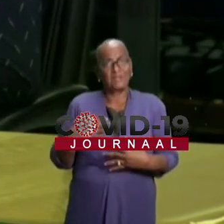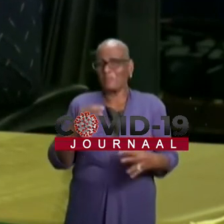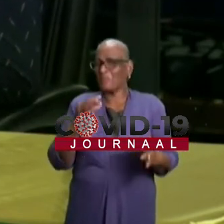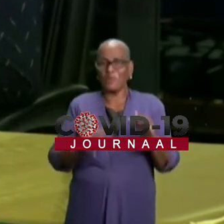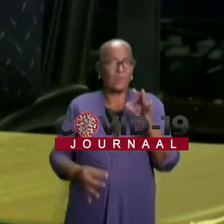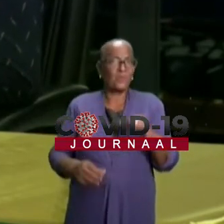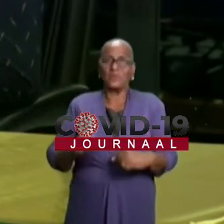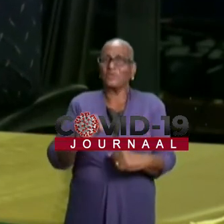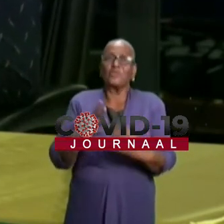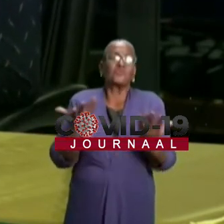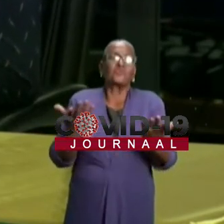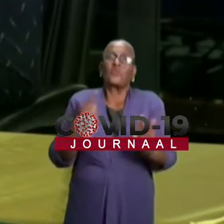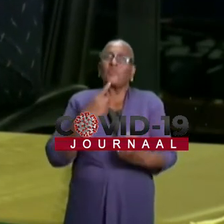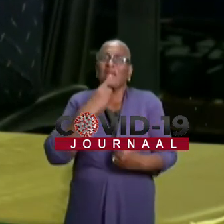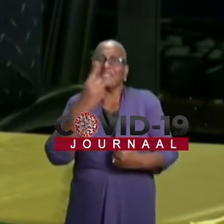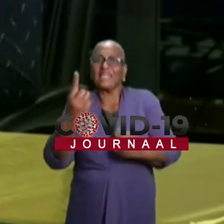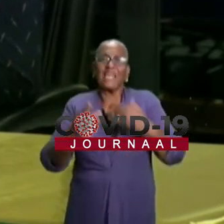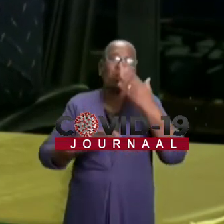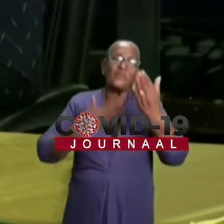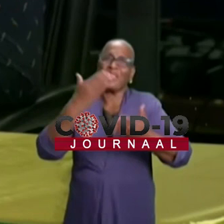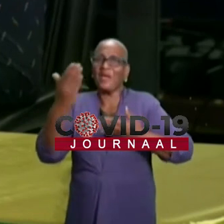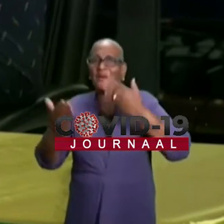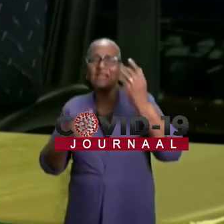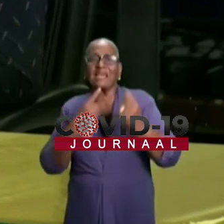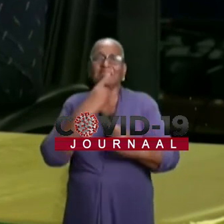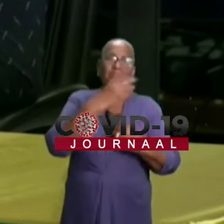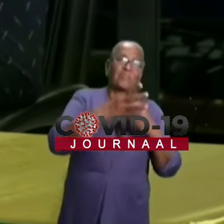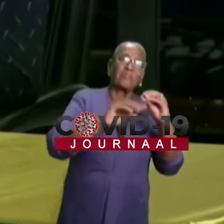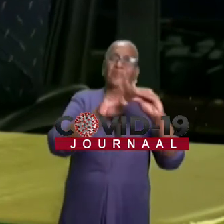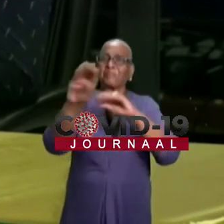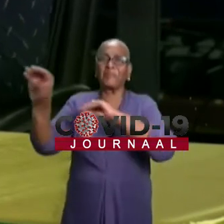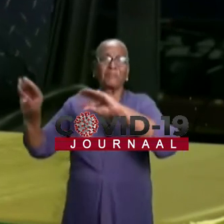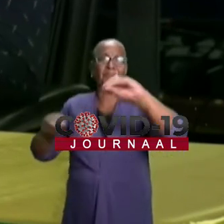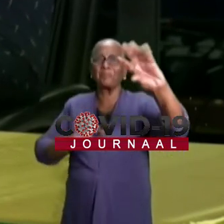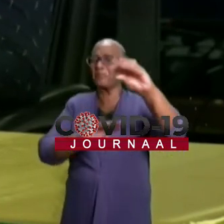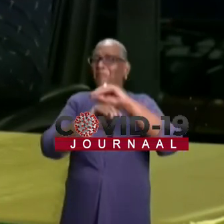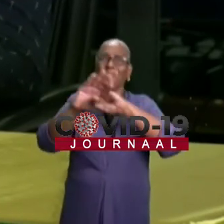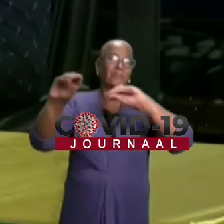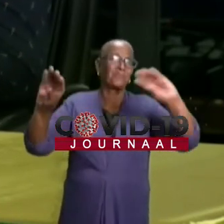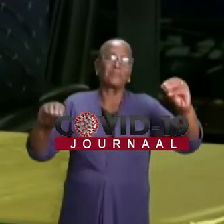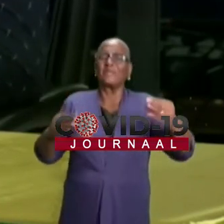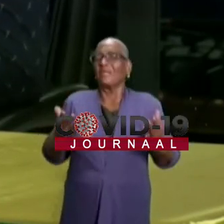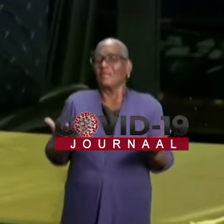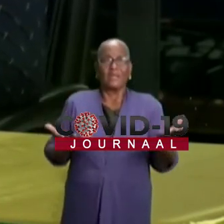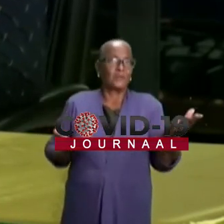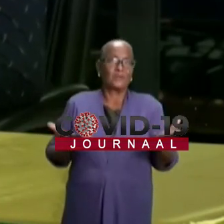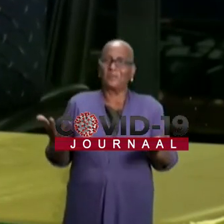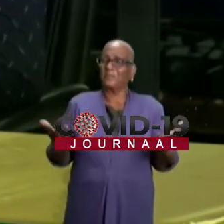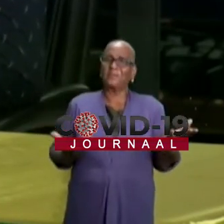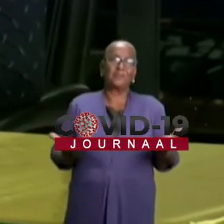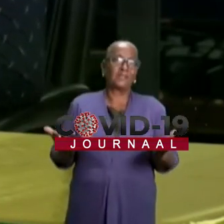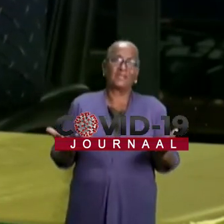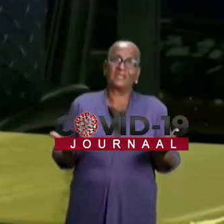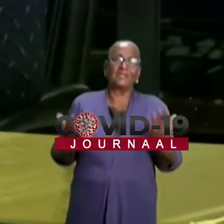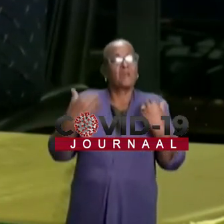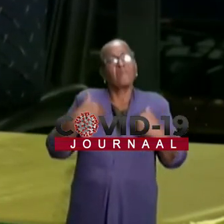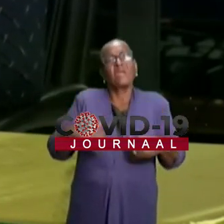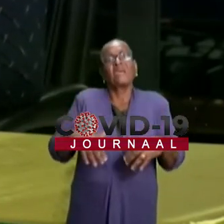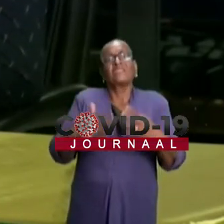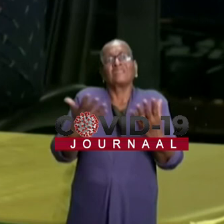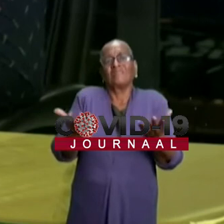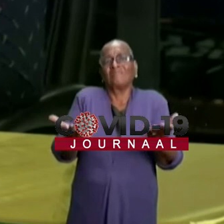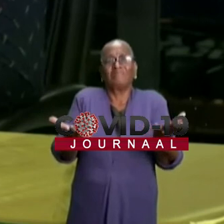ook. Internationale deskundigen die al gerenommeerde bladen overal je gaan terugvinden.